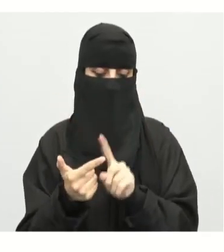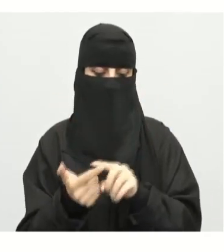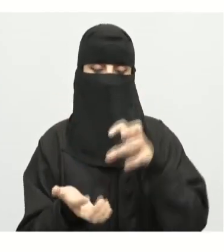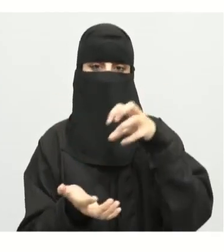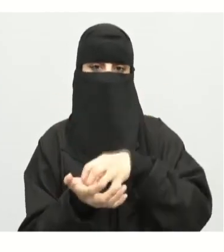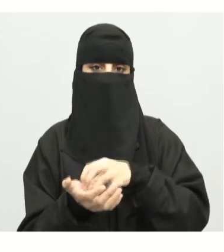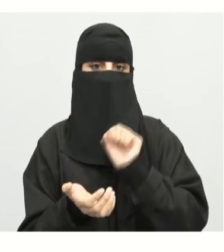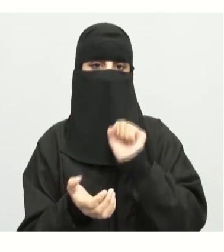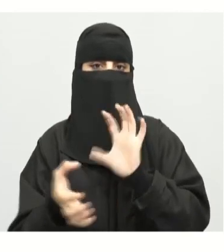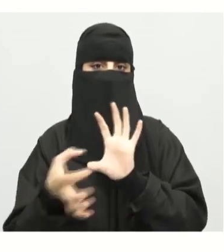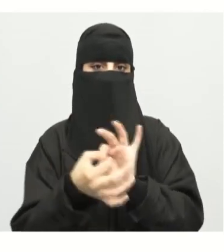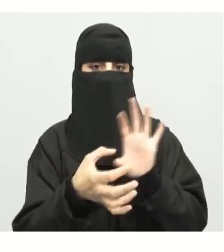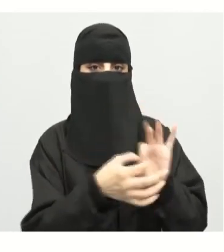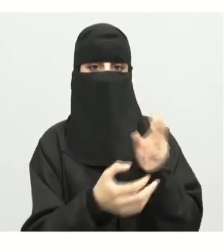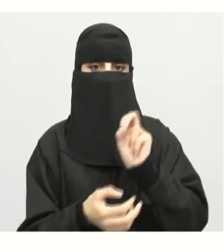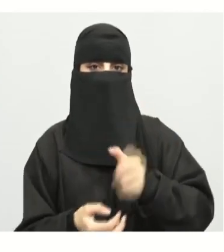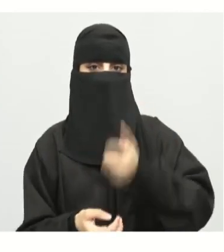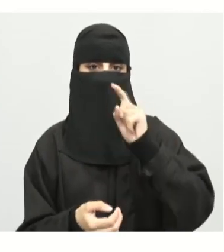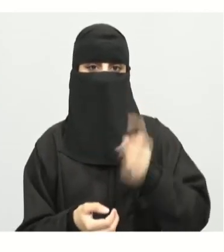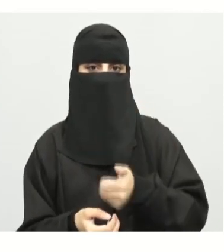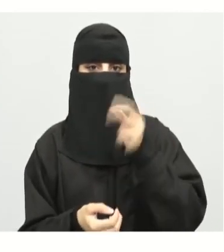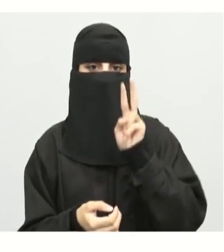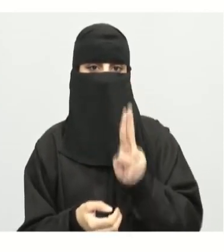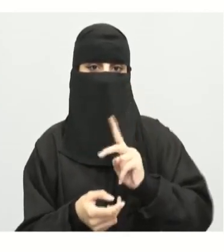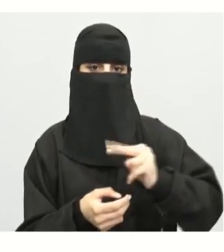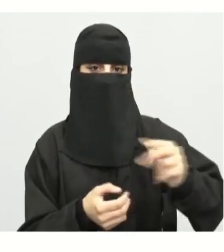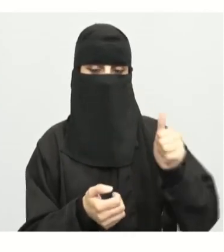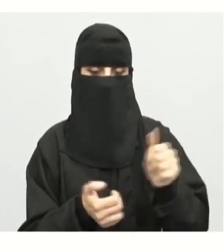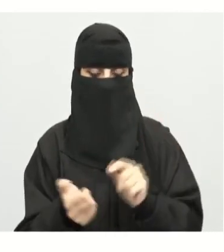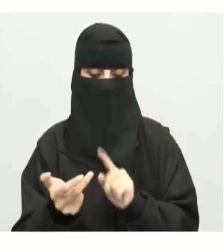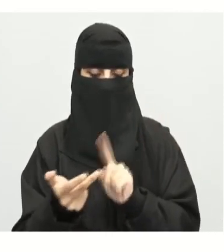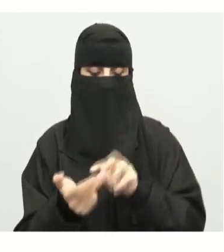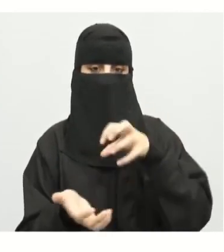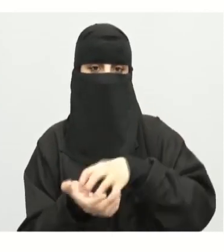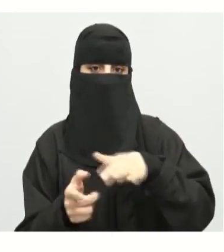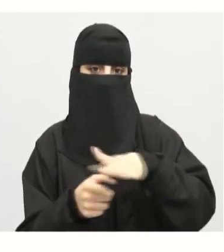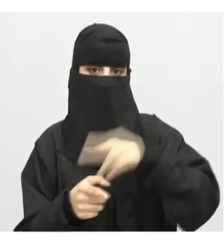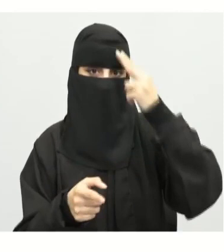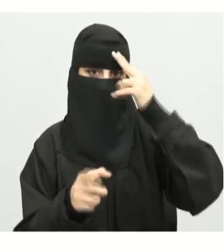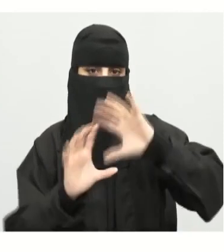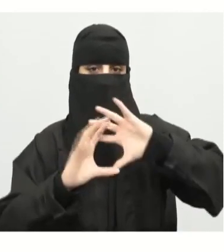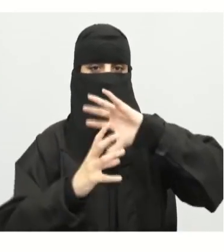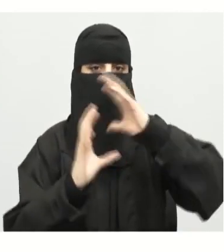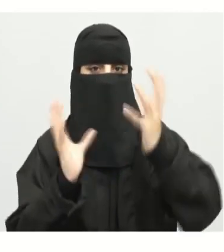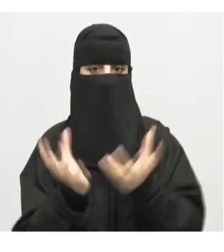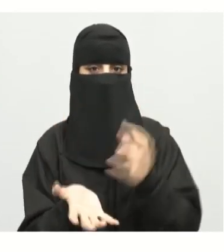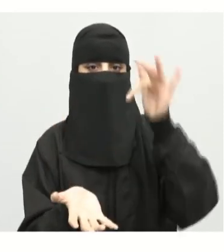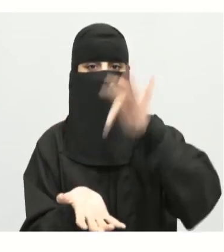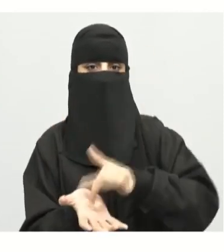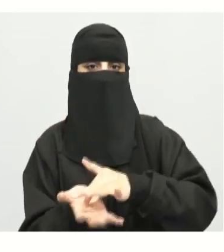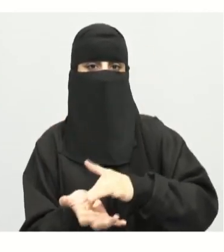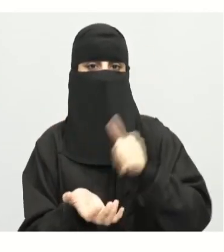متعدده يتوسط الموقع دول العالم اذا اهميه موقع وطني